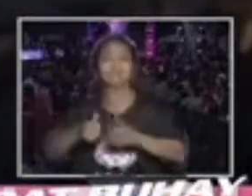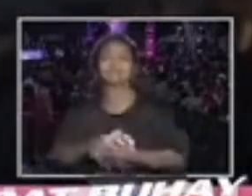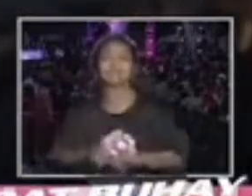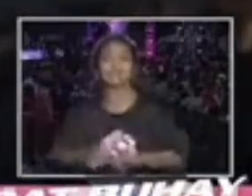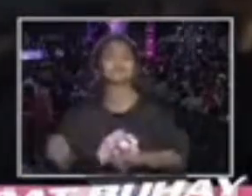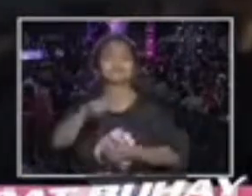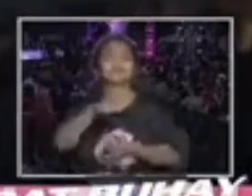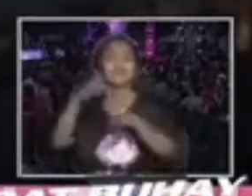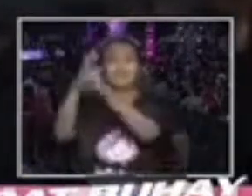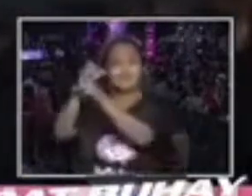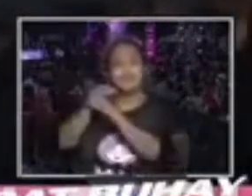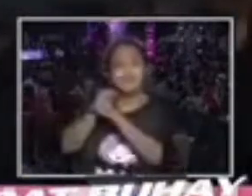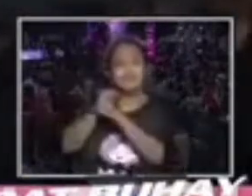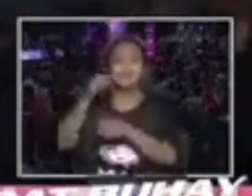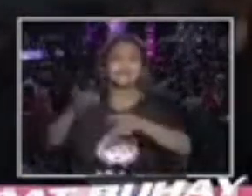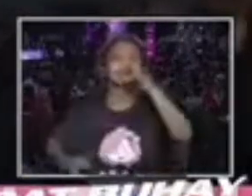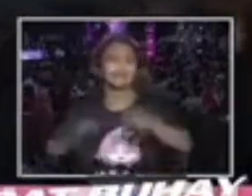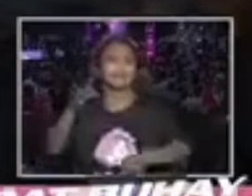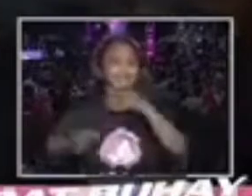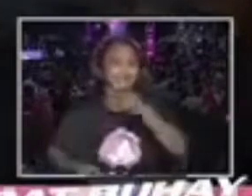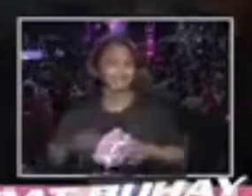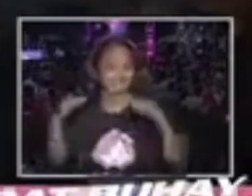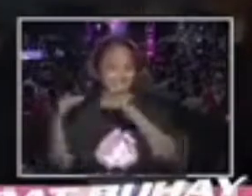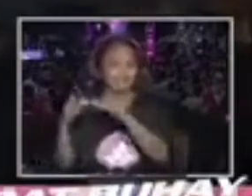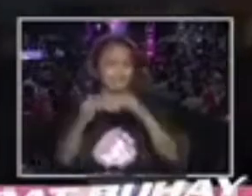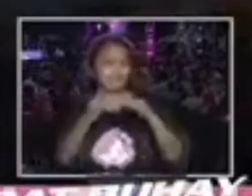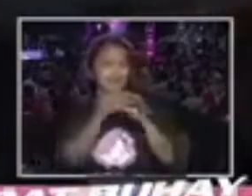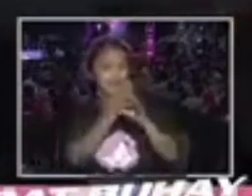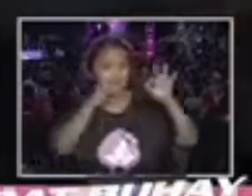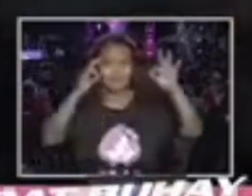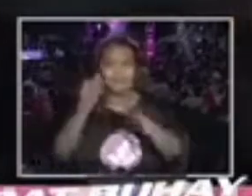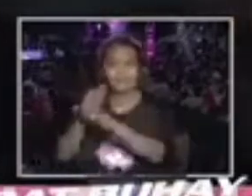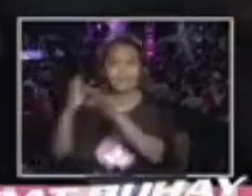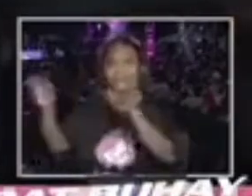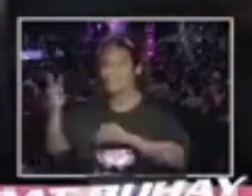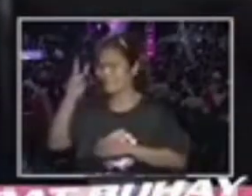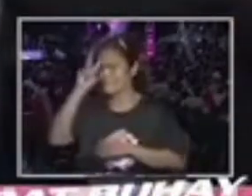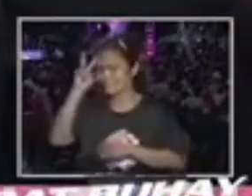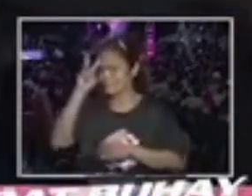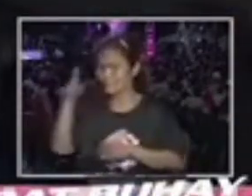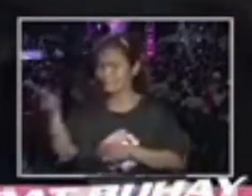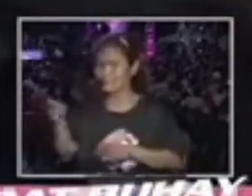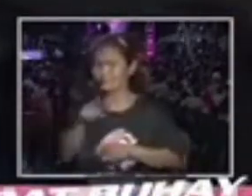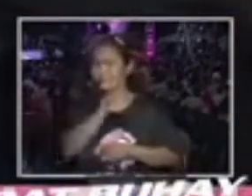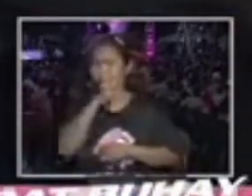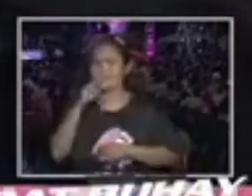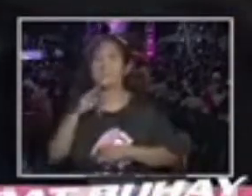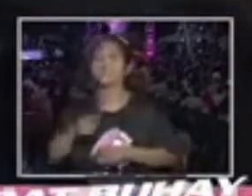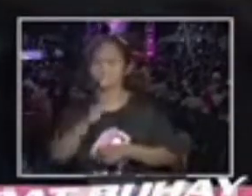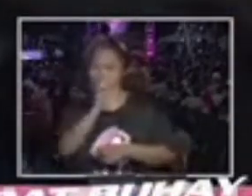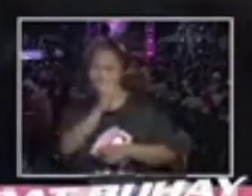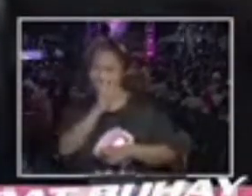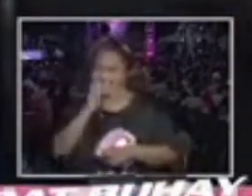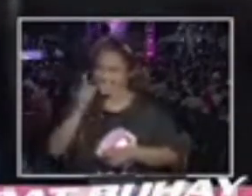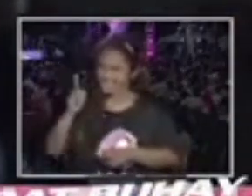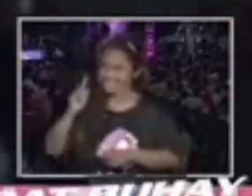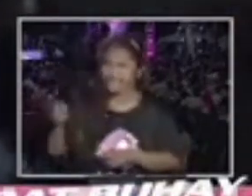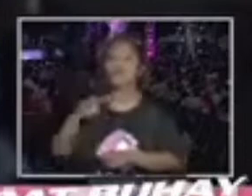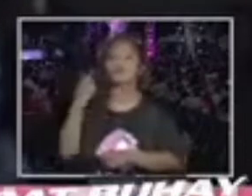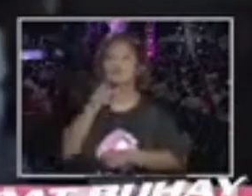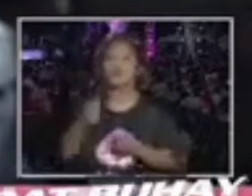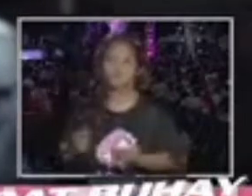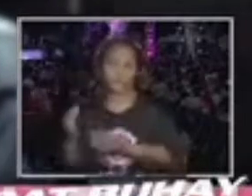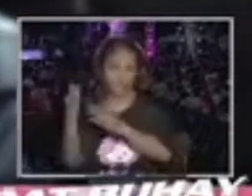Makakamit ang hustisya, lalaya ang mga inosente at mananagot ang mga nagkasala.